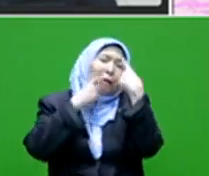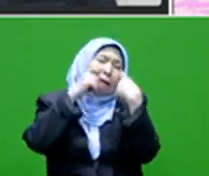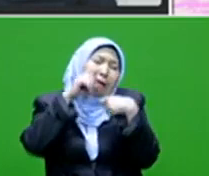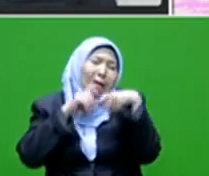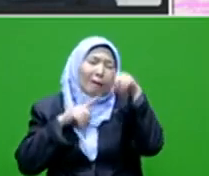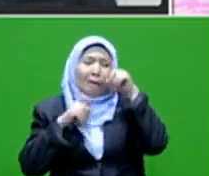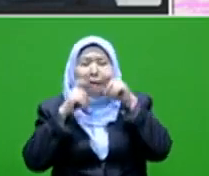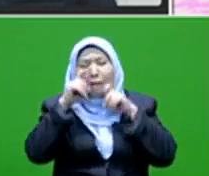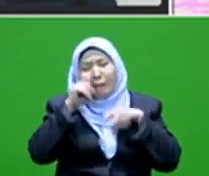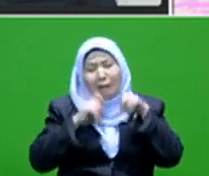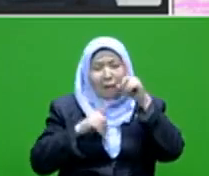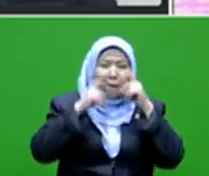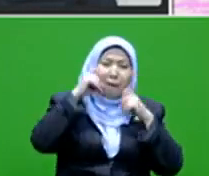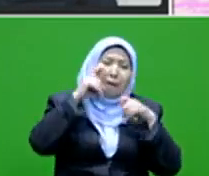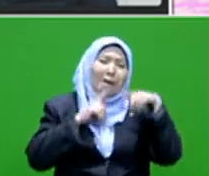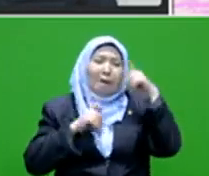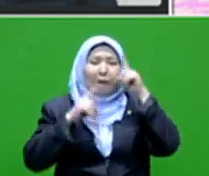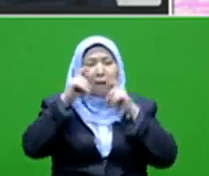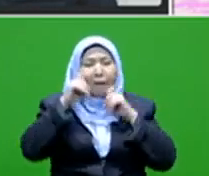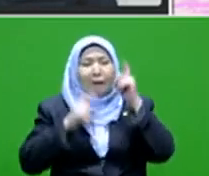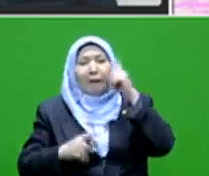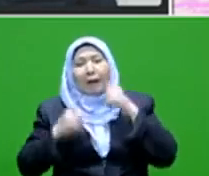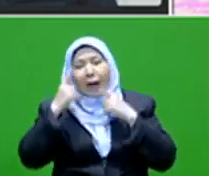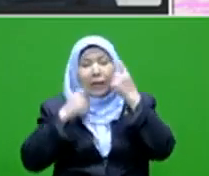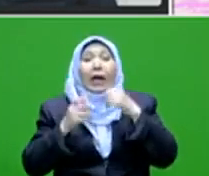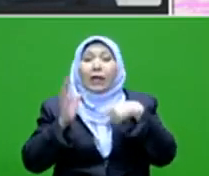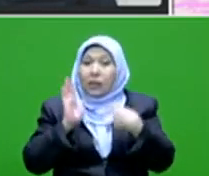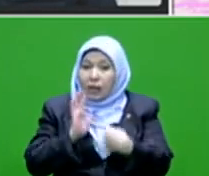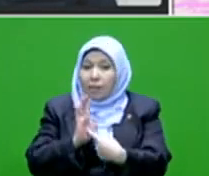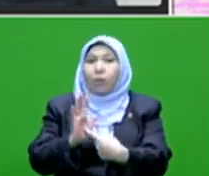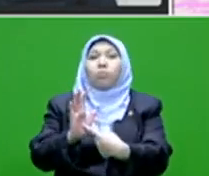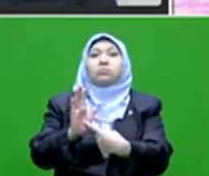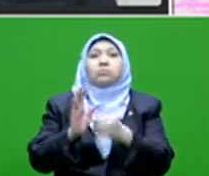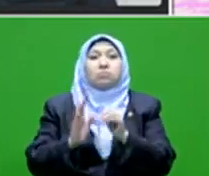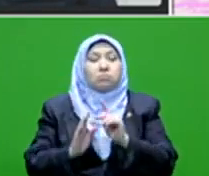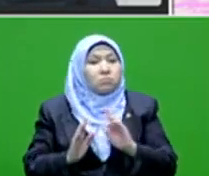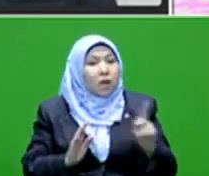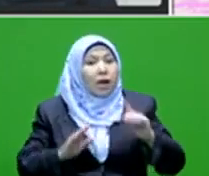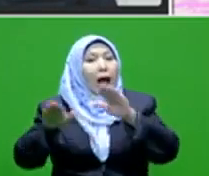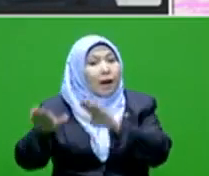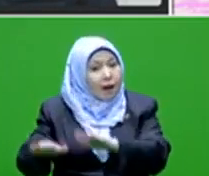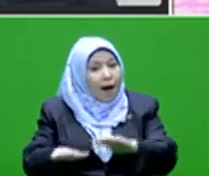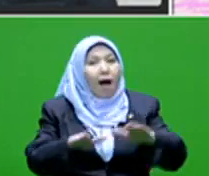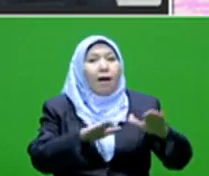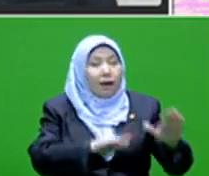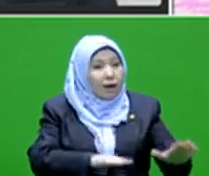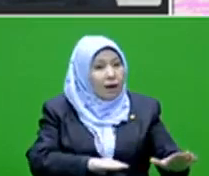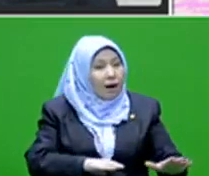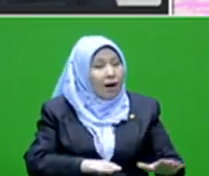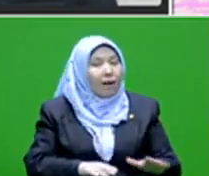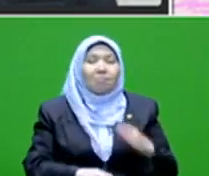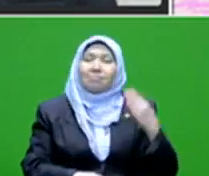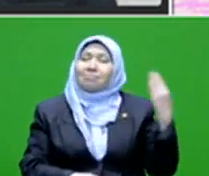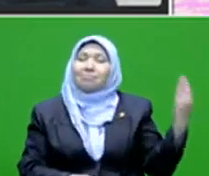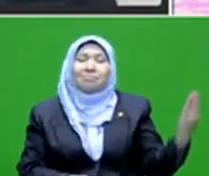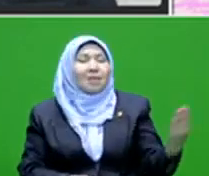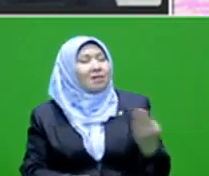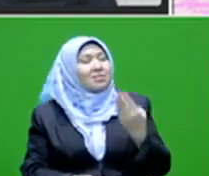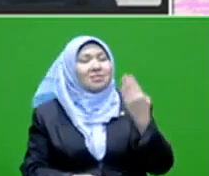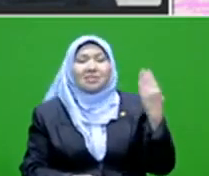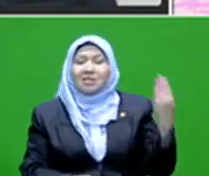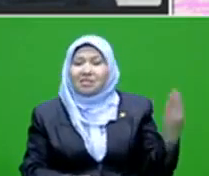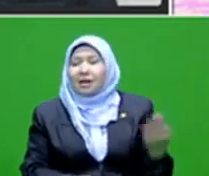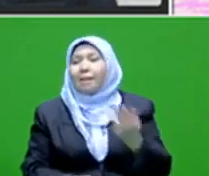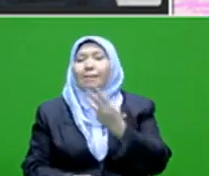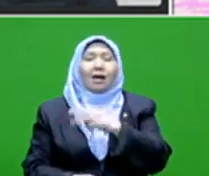Maka kata ulama, di sini menunjukkan bahawa anak-anak naturally kok mana pun